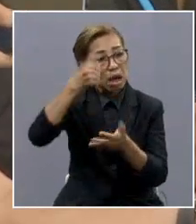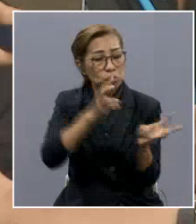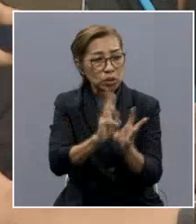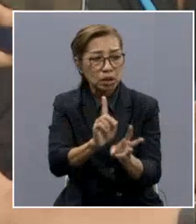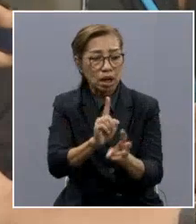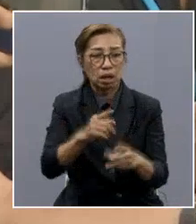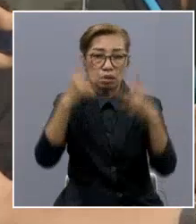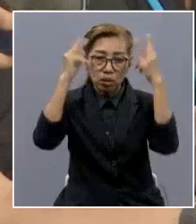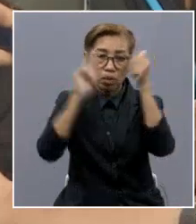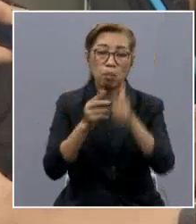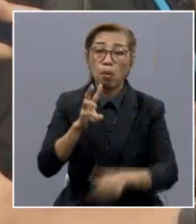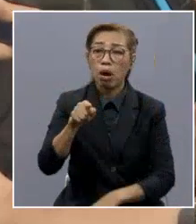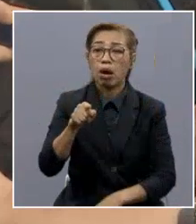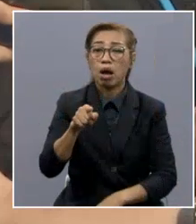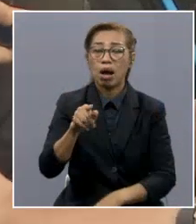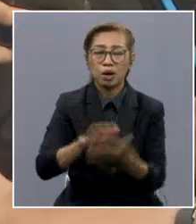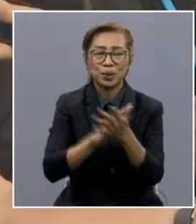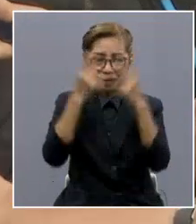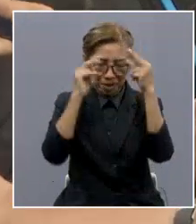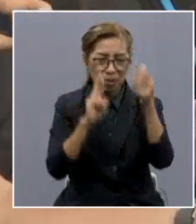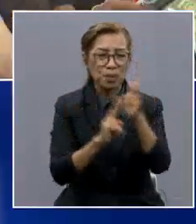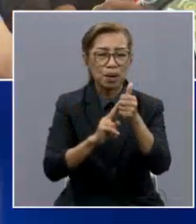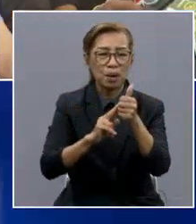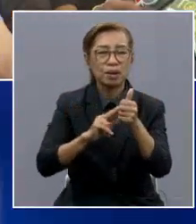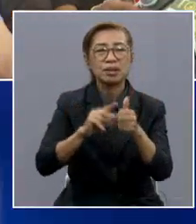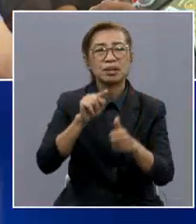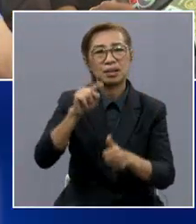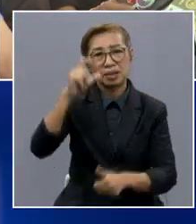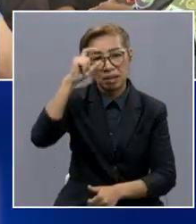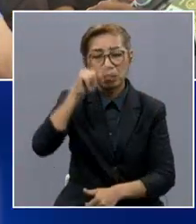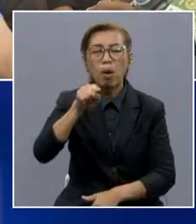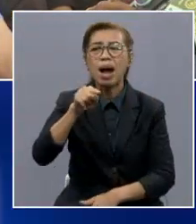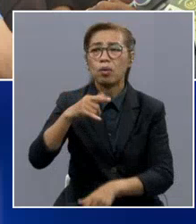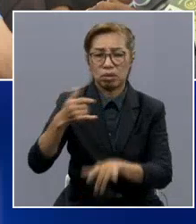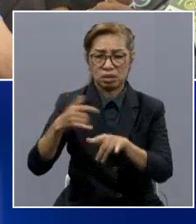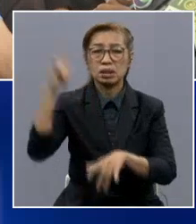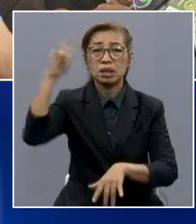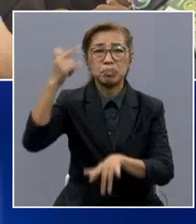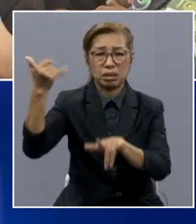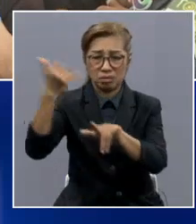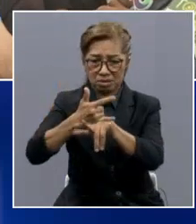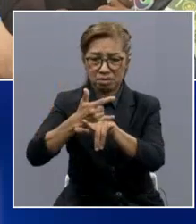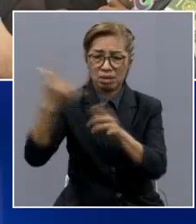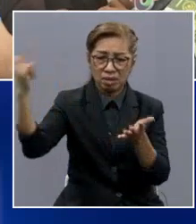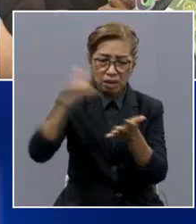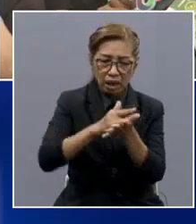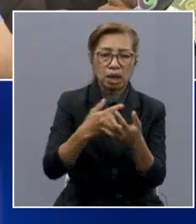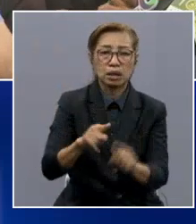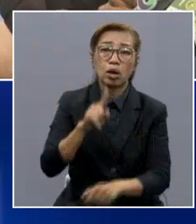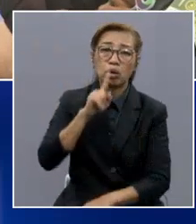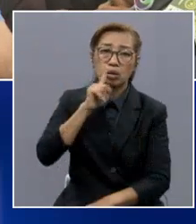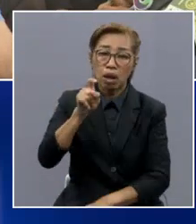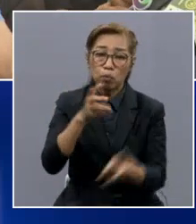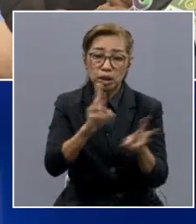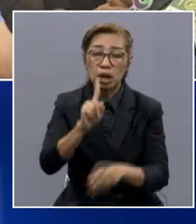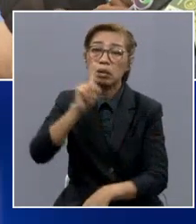องวิษณุตอบติดตลกเลยนะบอกว่าก็นั่งเรือบินกลับมามั้งแล้วก็ยังบอกอีกด้วยว่าจะมาวิธีไหนก็ต้องไปย้อนถามนายทักษิณเ